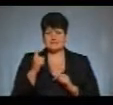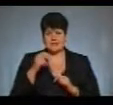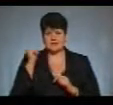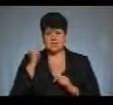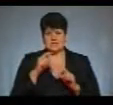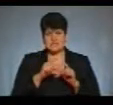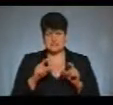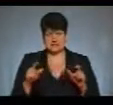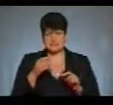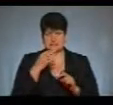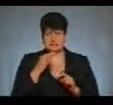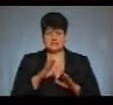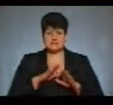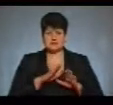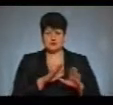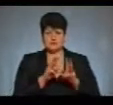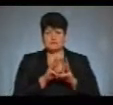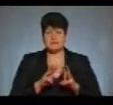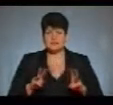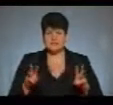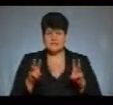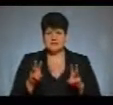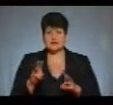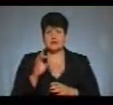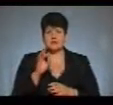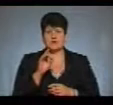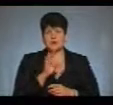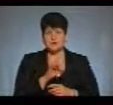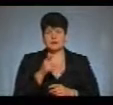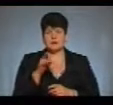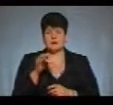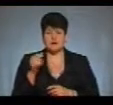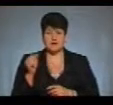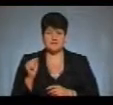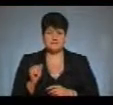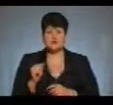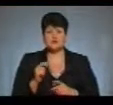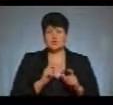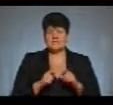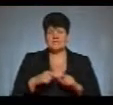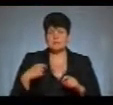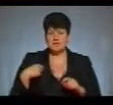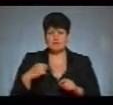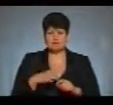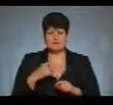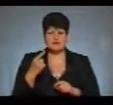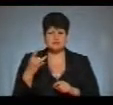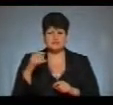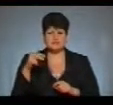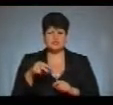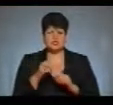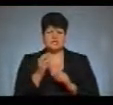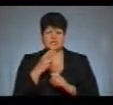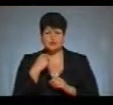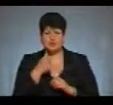закладів, повідомив заступник міністра освіти і науки України Роман Греба. У Тернополі студентська миля вперше відбулася у